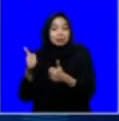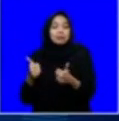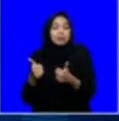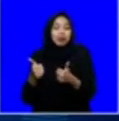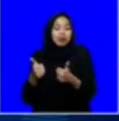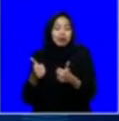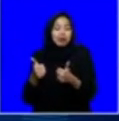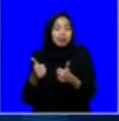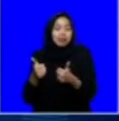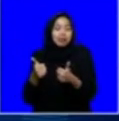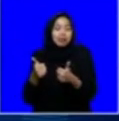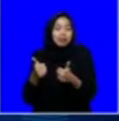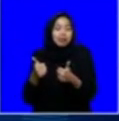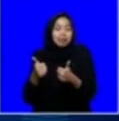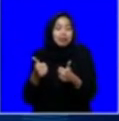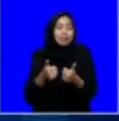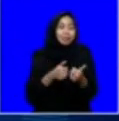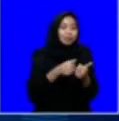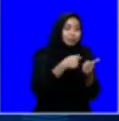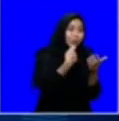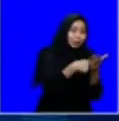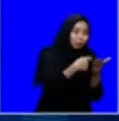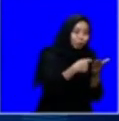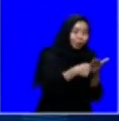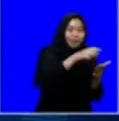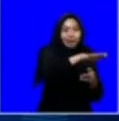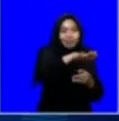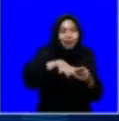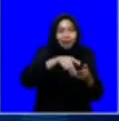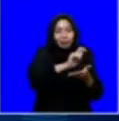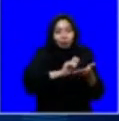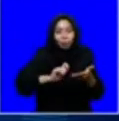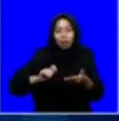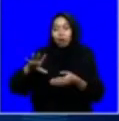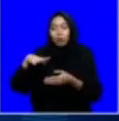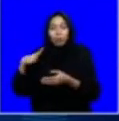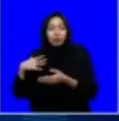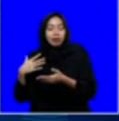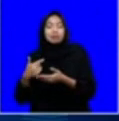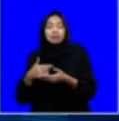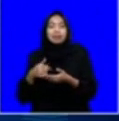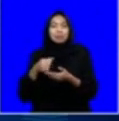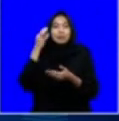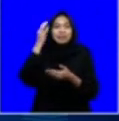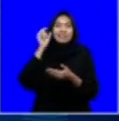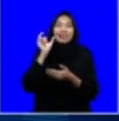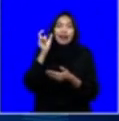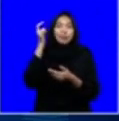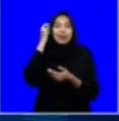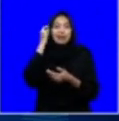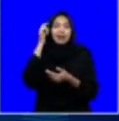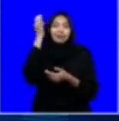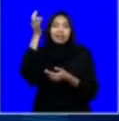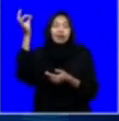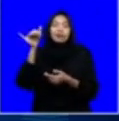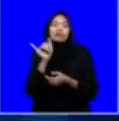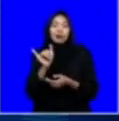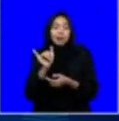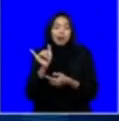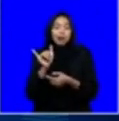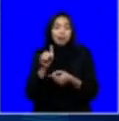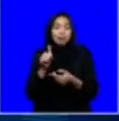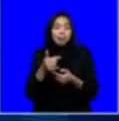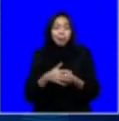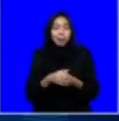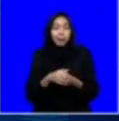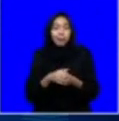kita mengambil filsafat yang sama daripada dengan dosen dan mahasiswa. Jadi benar-benar suatu breakthrough yang